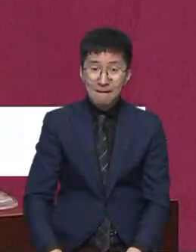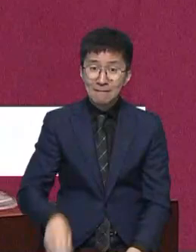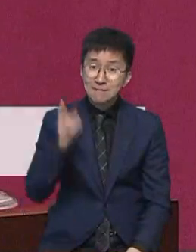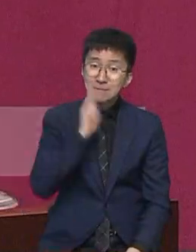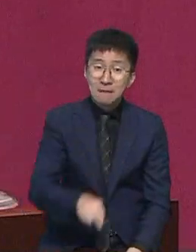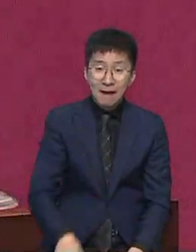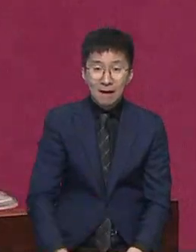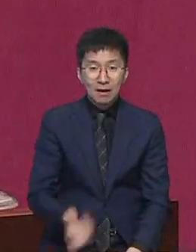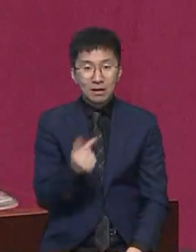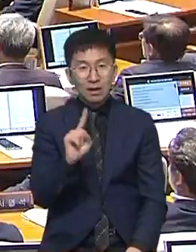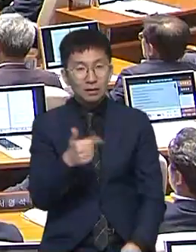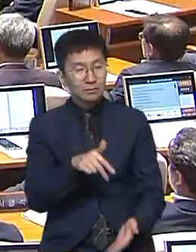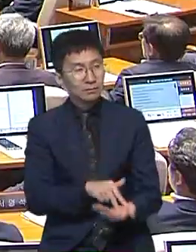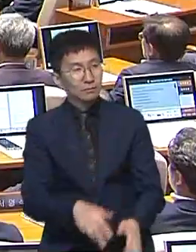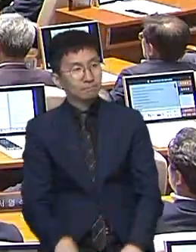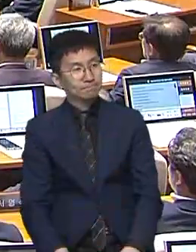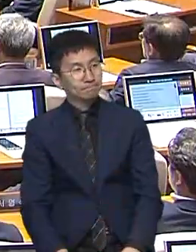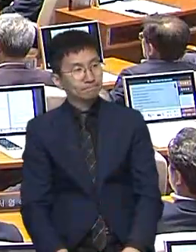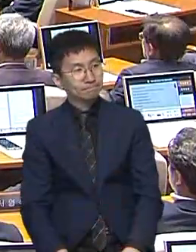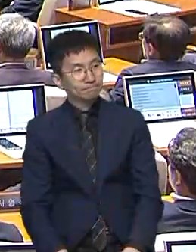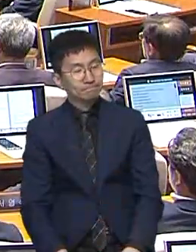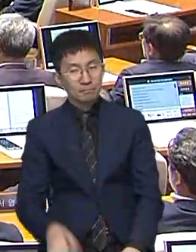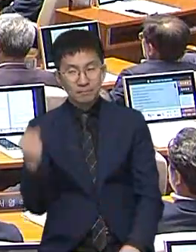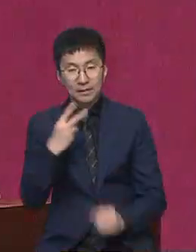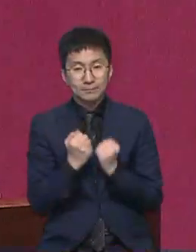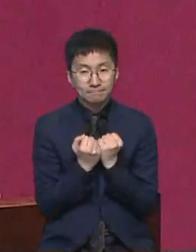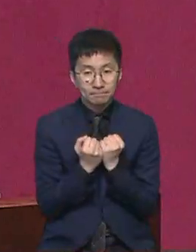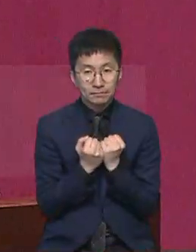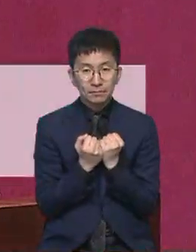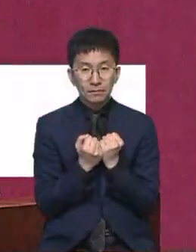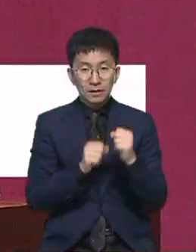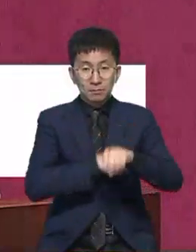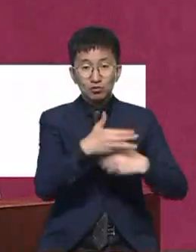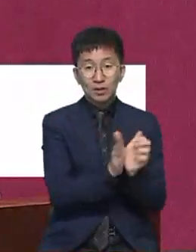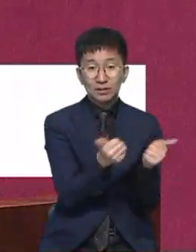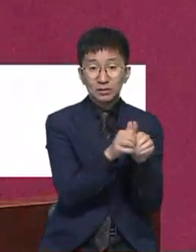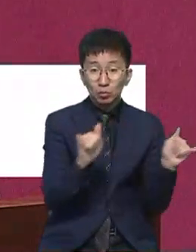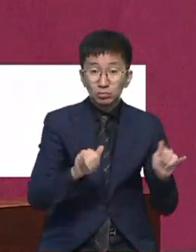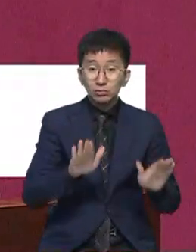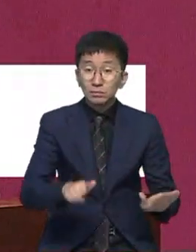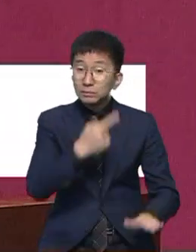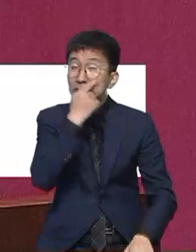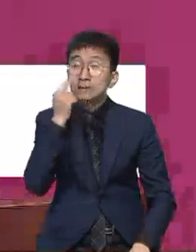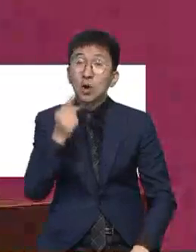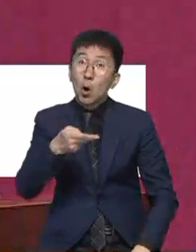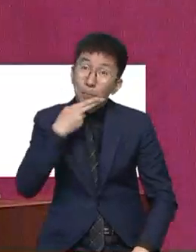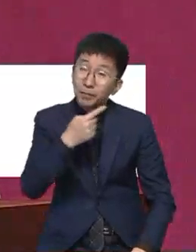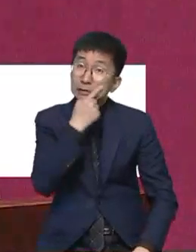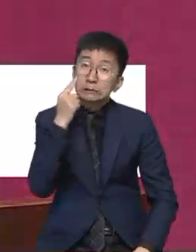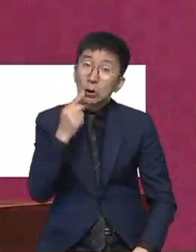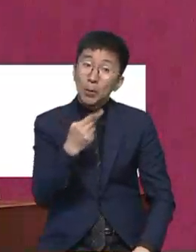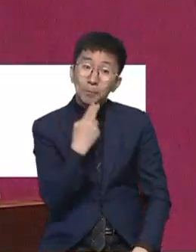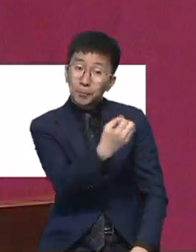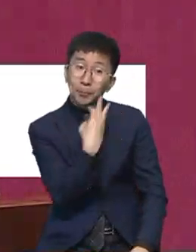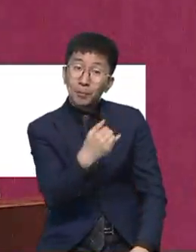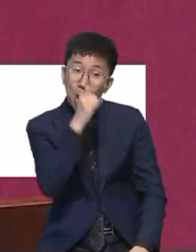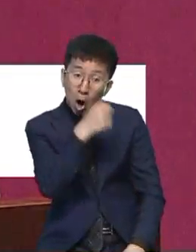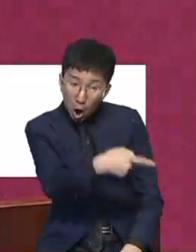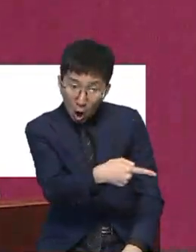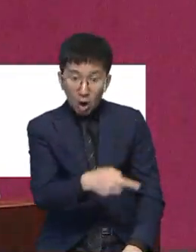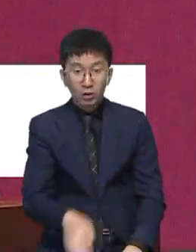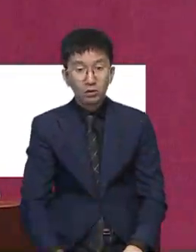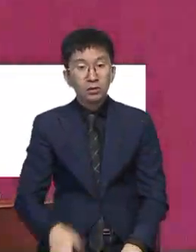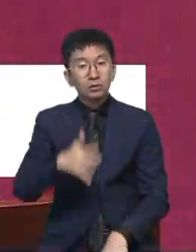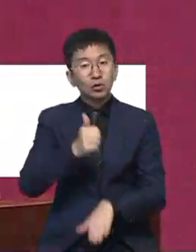잠시 말을 멈췄던 한 장관이 설명을 이어가려 하지만 민주당 의원들께서 이 사안 자체가 증거가 없다고 주장하고 계시기